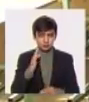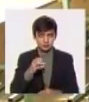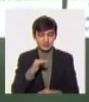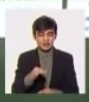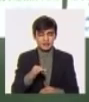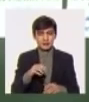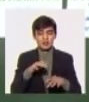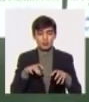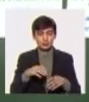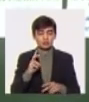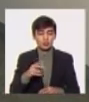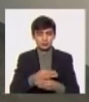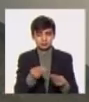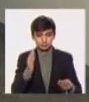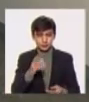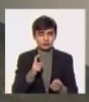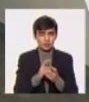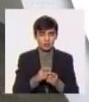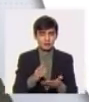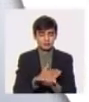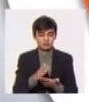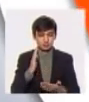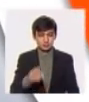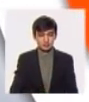выдадут компьютеры и отменят ли ссоры?